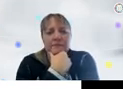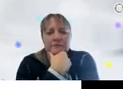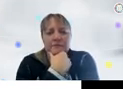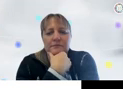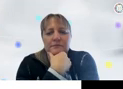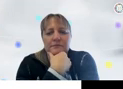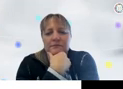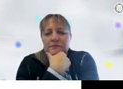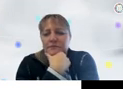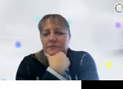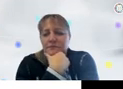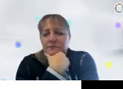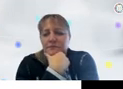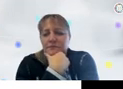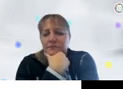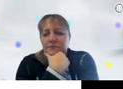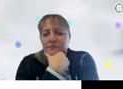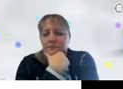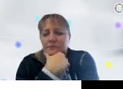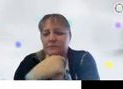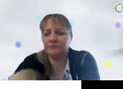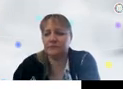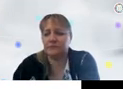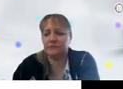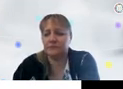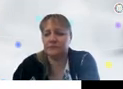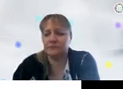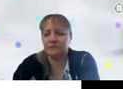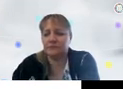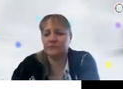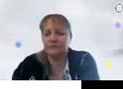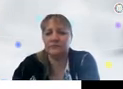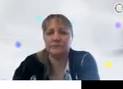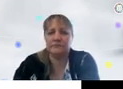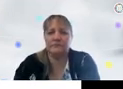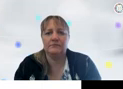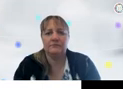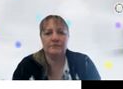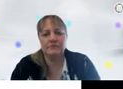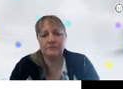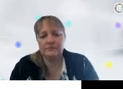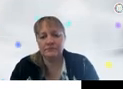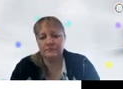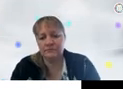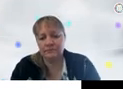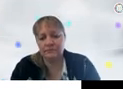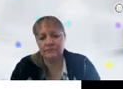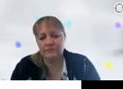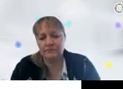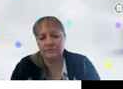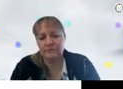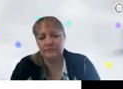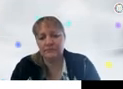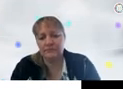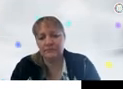weil wir das für alle Kinder wirklich erreichbar machen wollen. Und zusätzlich haben wir eine sehr starke